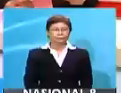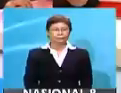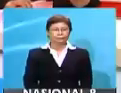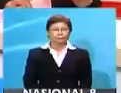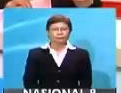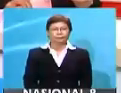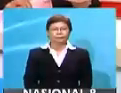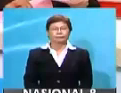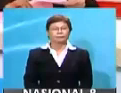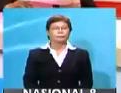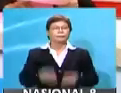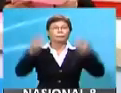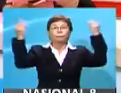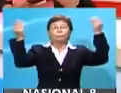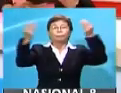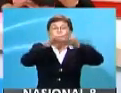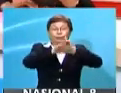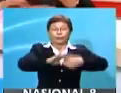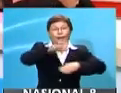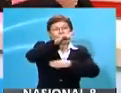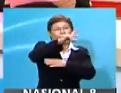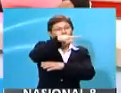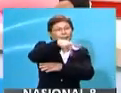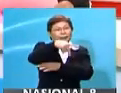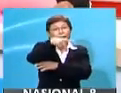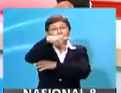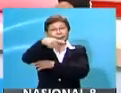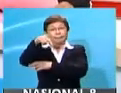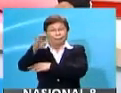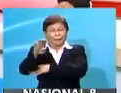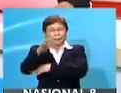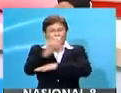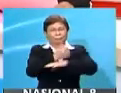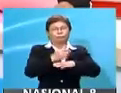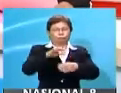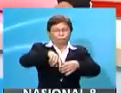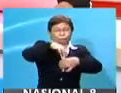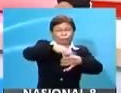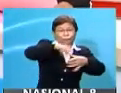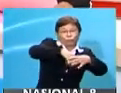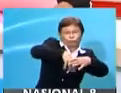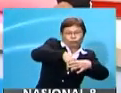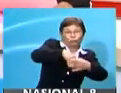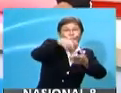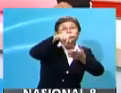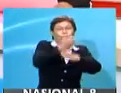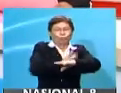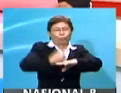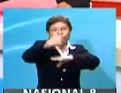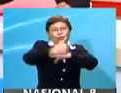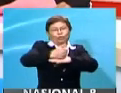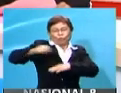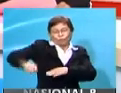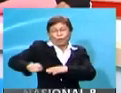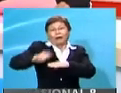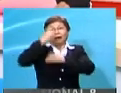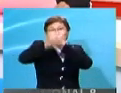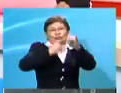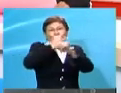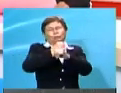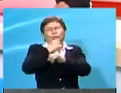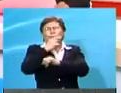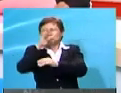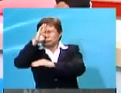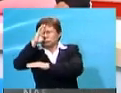elektronik Majlis keselamatan PBB hari ini mengundi untuk menubuhkan satu tribunal antarabangsa bagi mendakwa pihak yang menembak